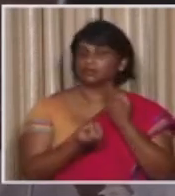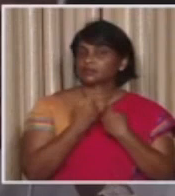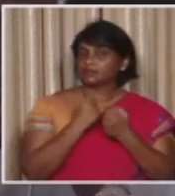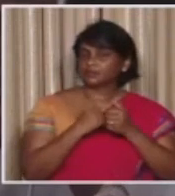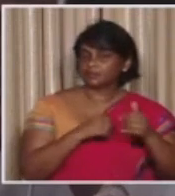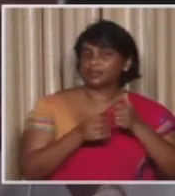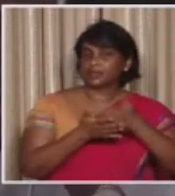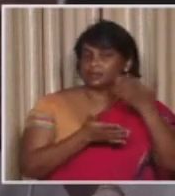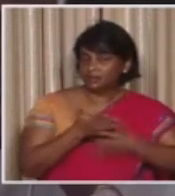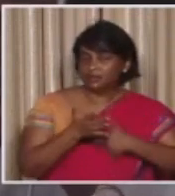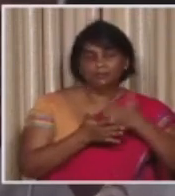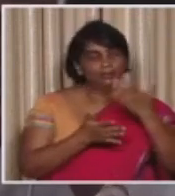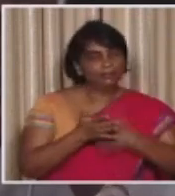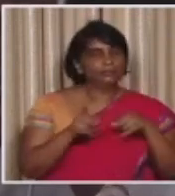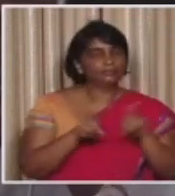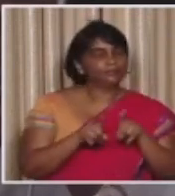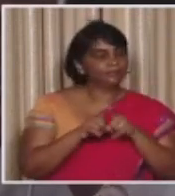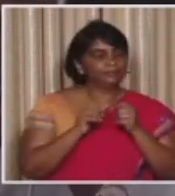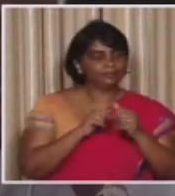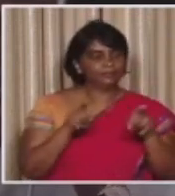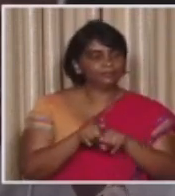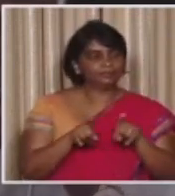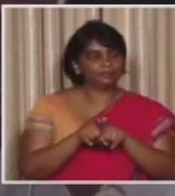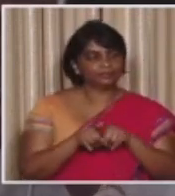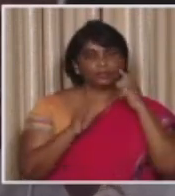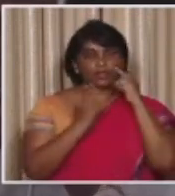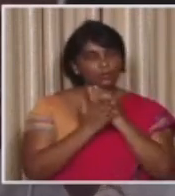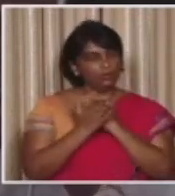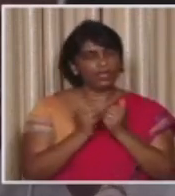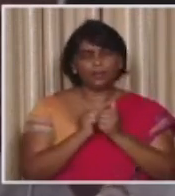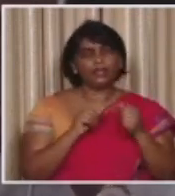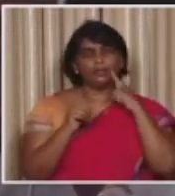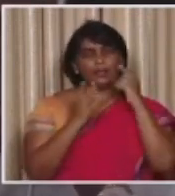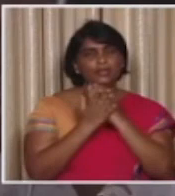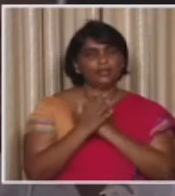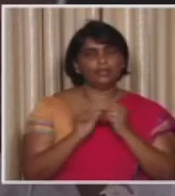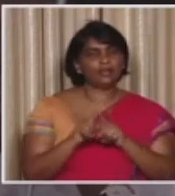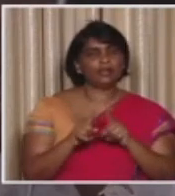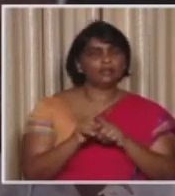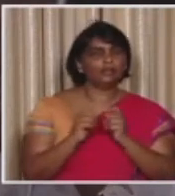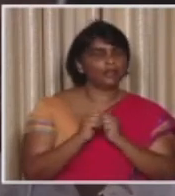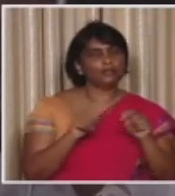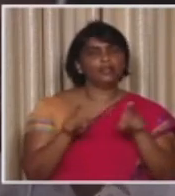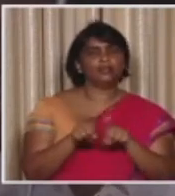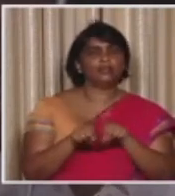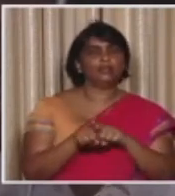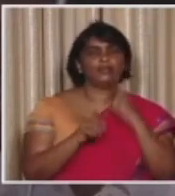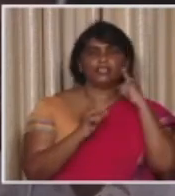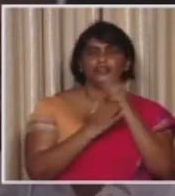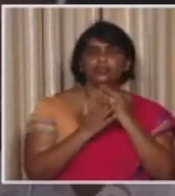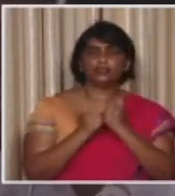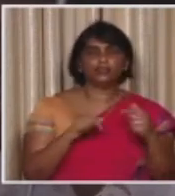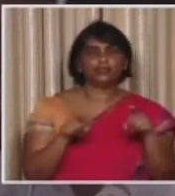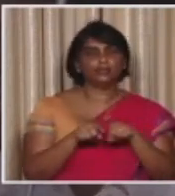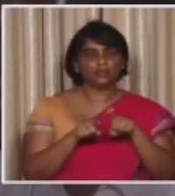කරන වාර්තා විගණනය කිරීමෙන් පස්සේ මේ කමිටුවට දැනෙනවා නම් මේකට වග කිව යුතු යම් පුද්ගලයෝ ඉන්නව නම් ගලා ඒ